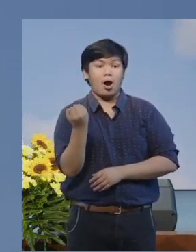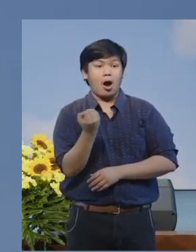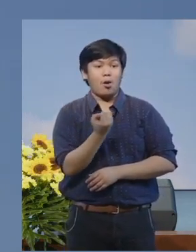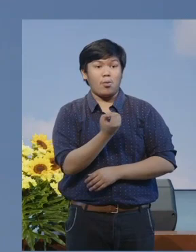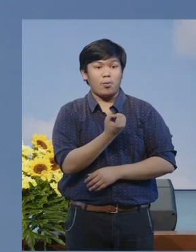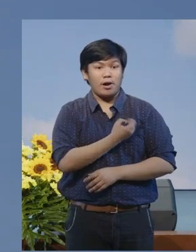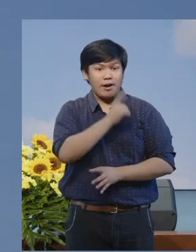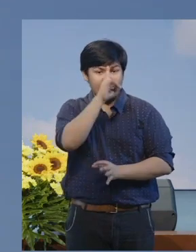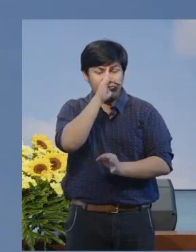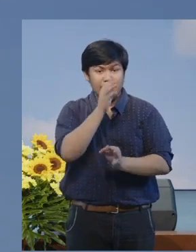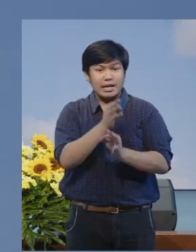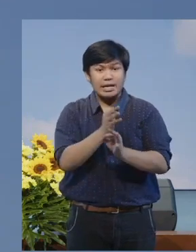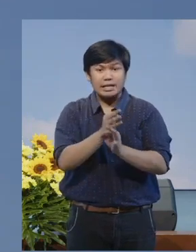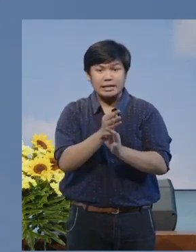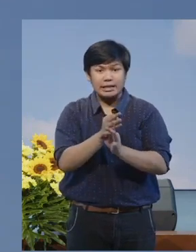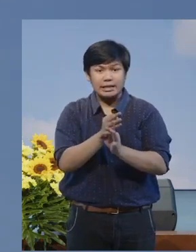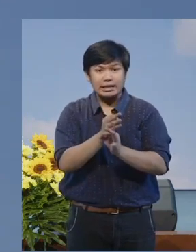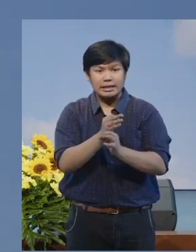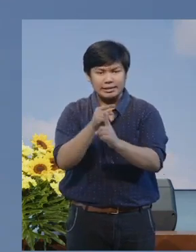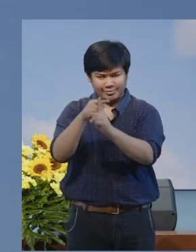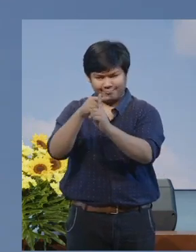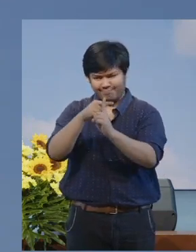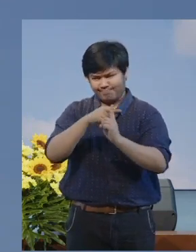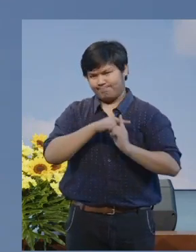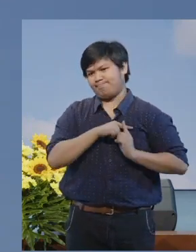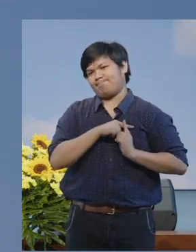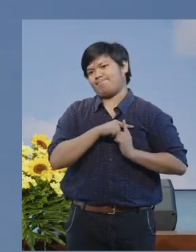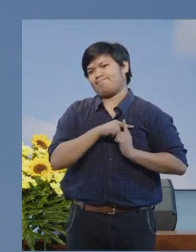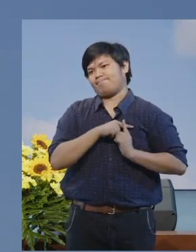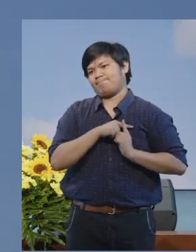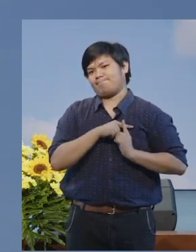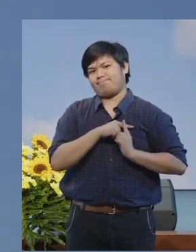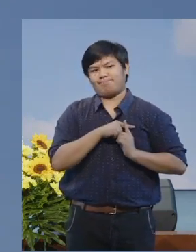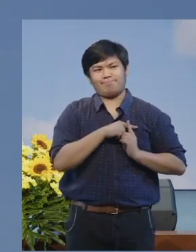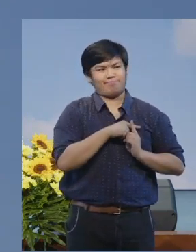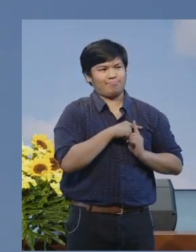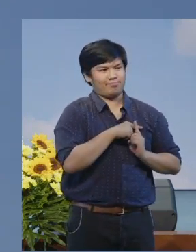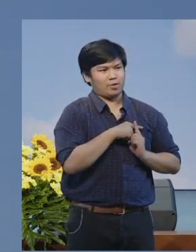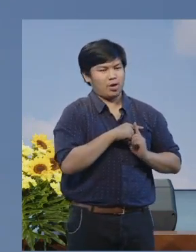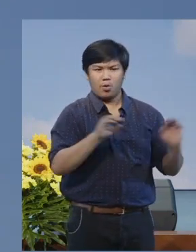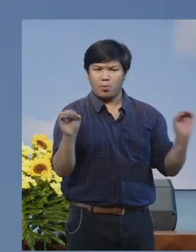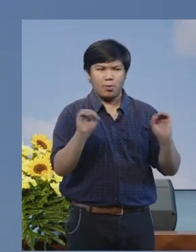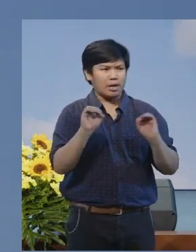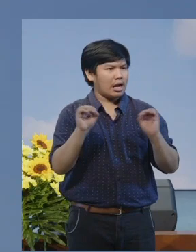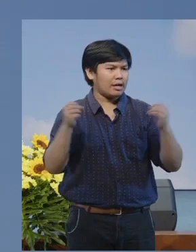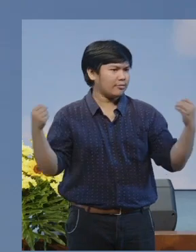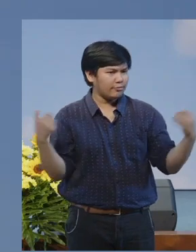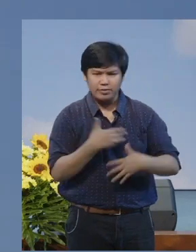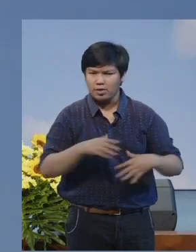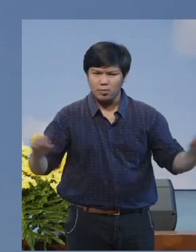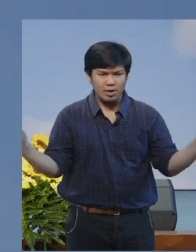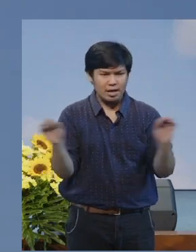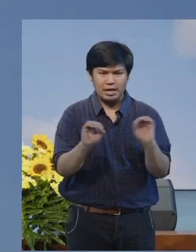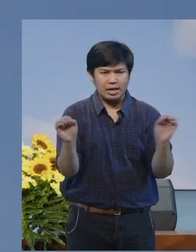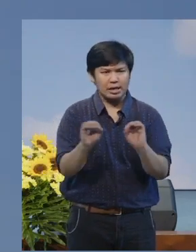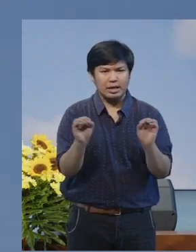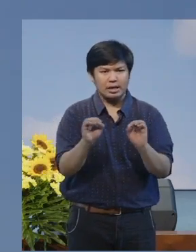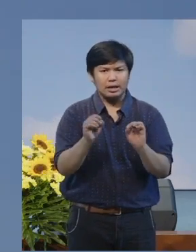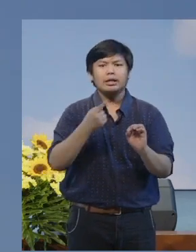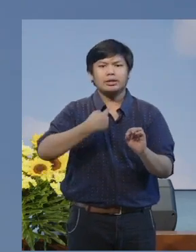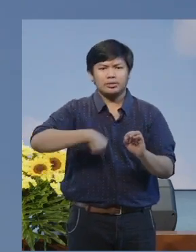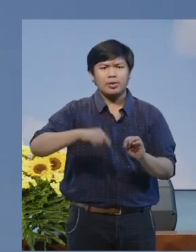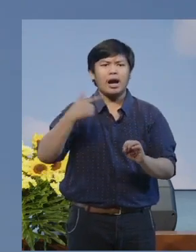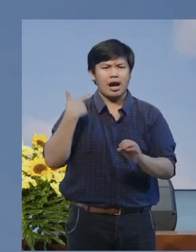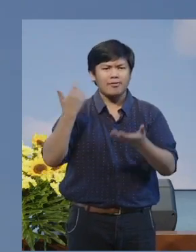nasa kay Kristo na. Dahil sa gayon, wala nang dapat ikatakot at may